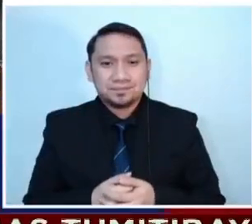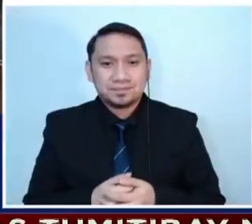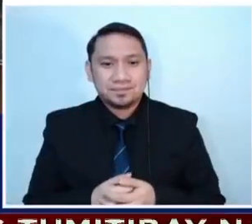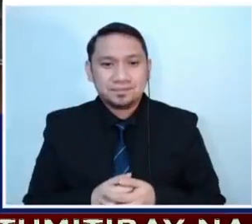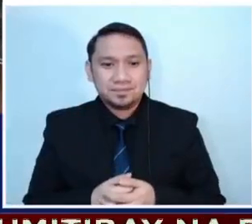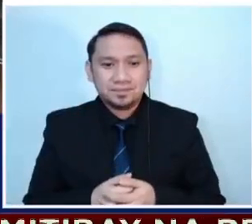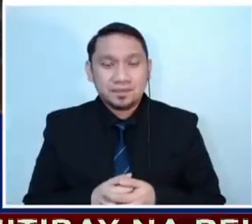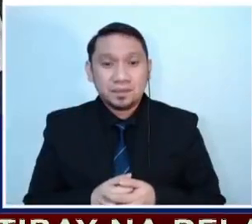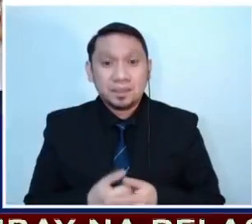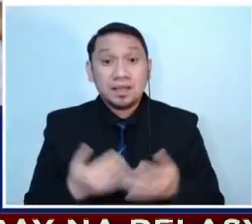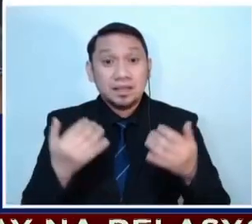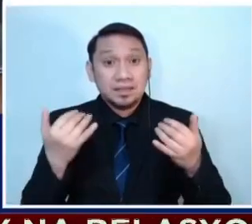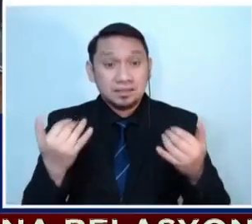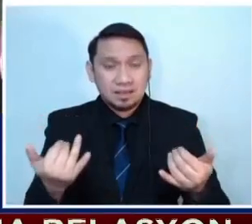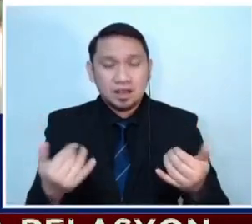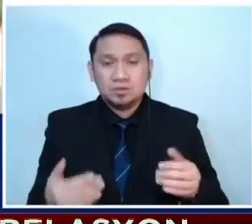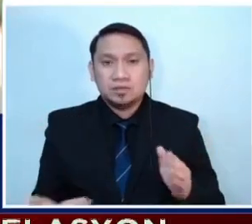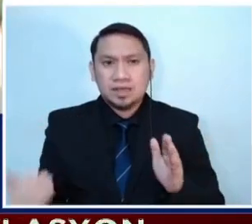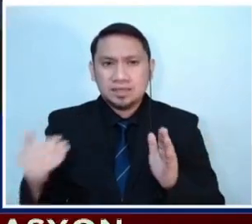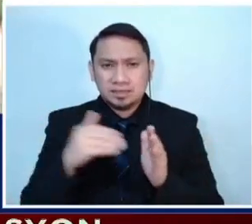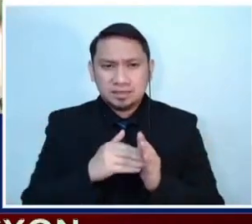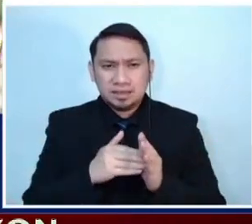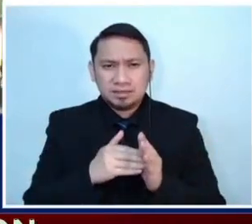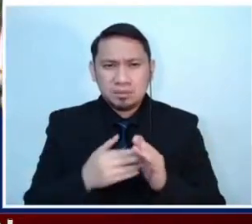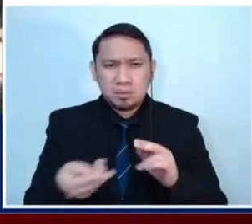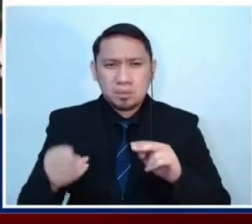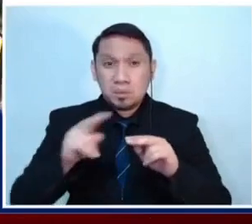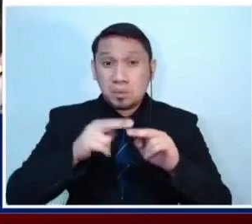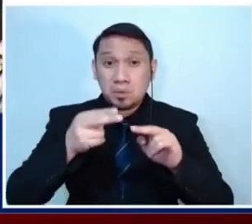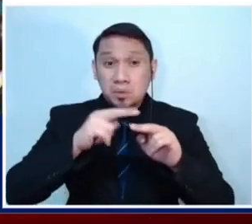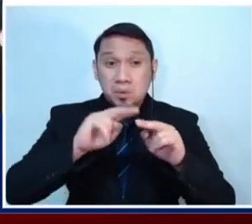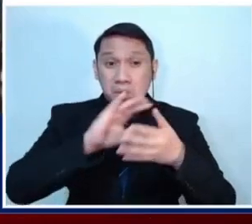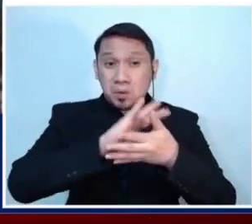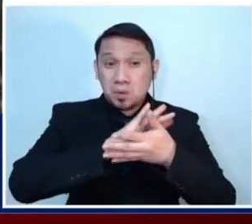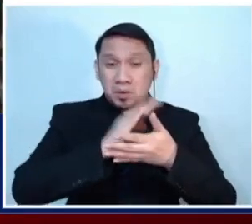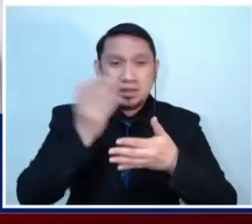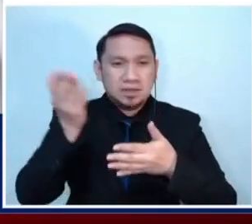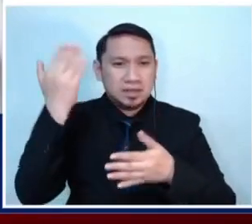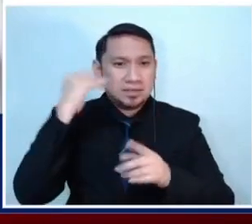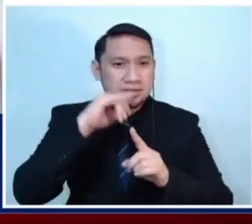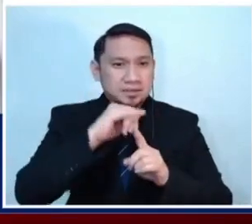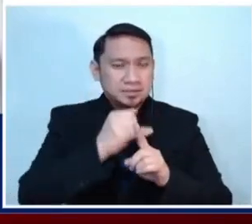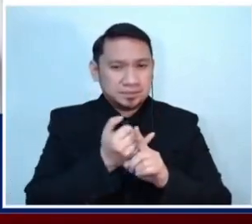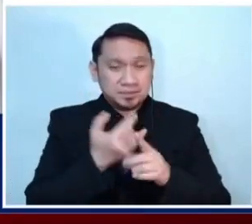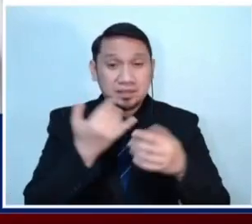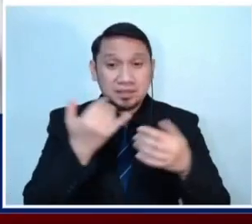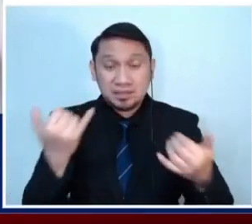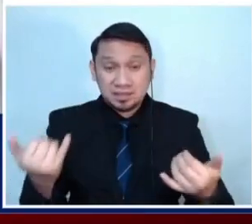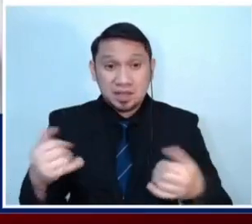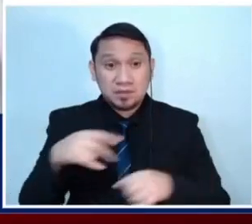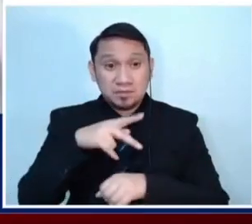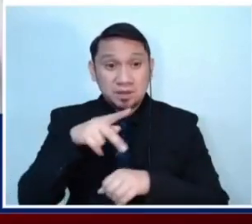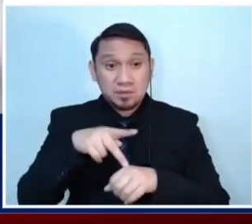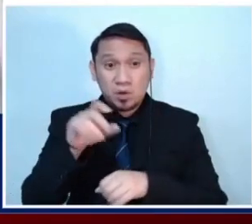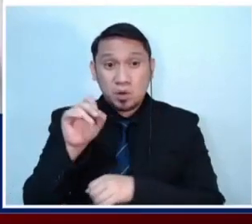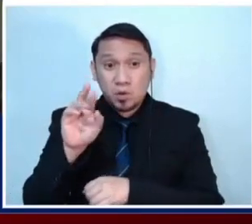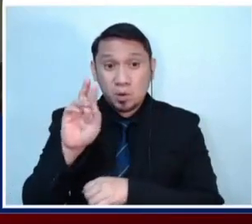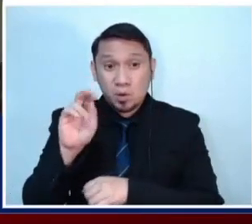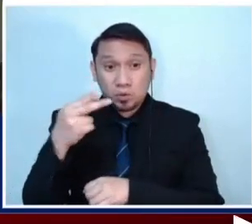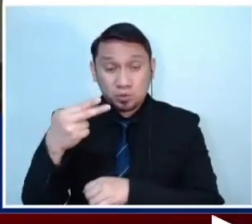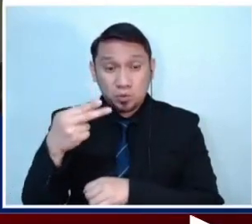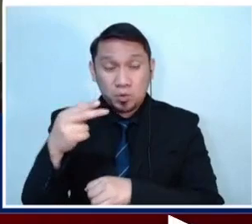Sa muling pagsipa ng mga kaso ng COVID-19 noong Enero, lubha rin naapektuhan ang Philippine Orthopedic Center sa Quezon